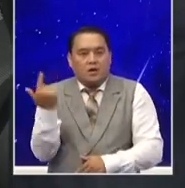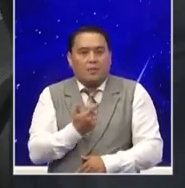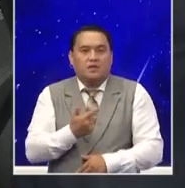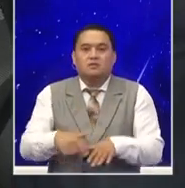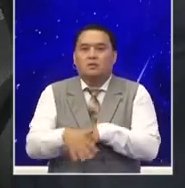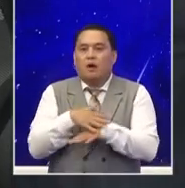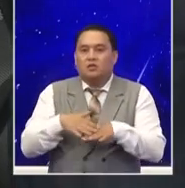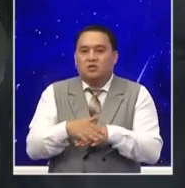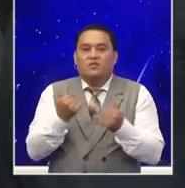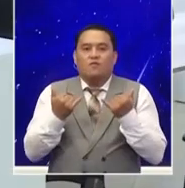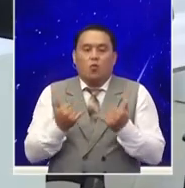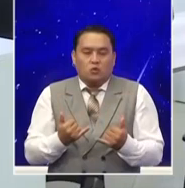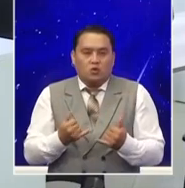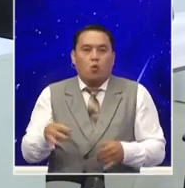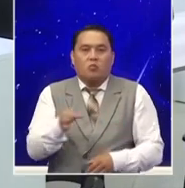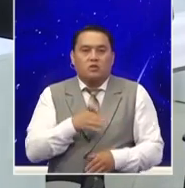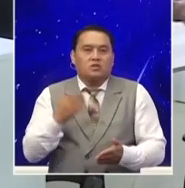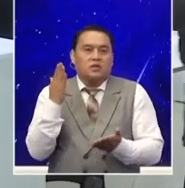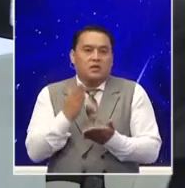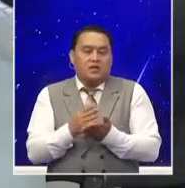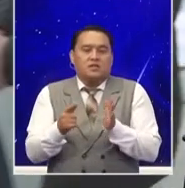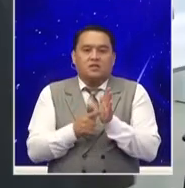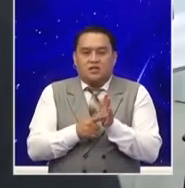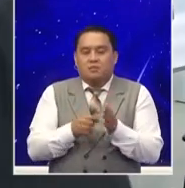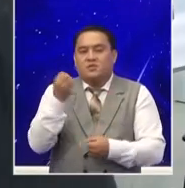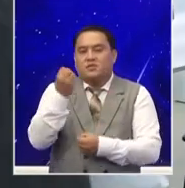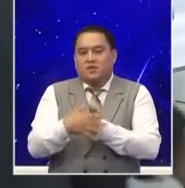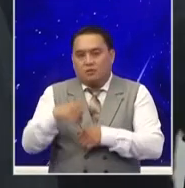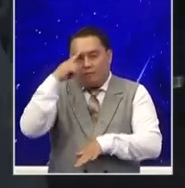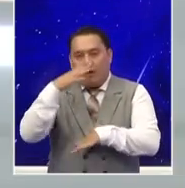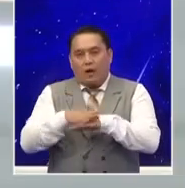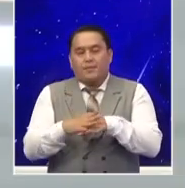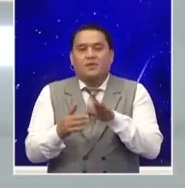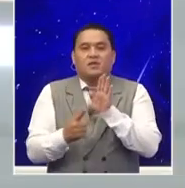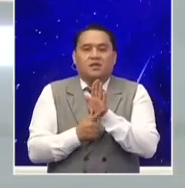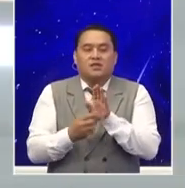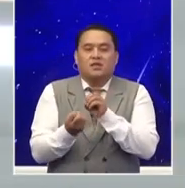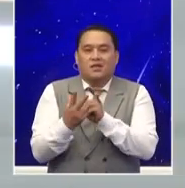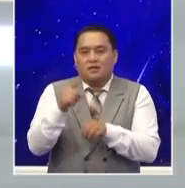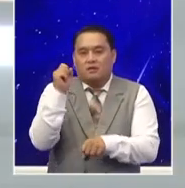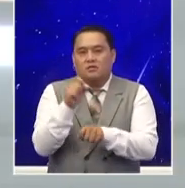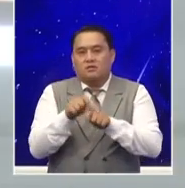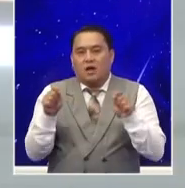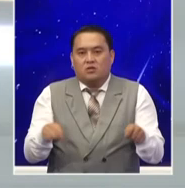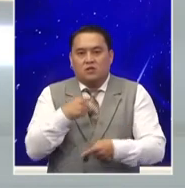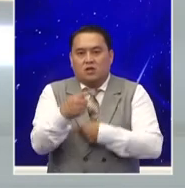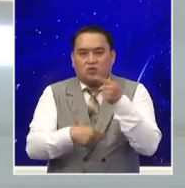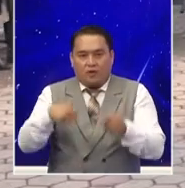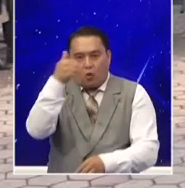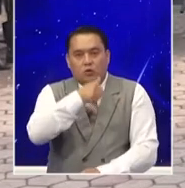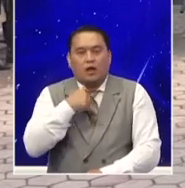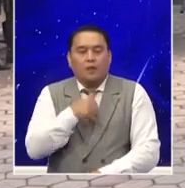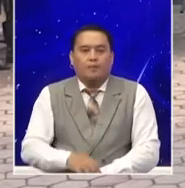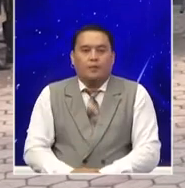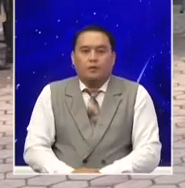населения. К слову, на сегодняшний день в области функционирует 7 сервисных акиматов. Еще 13 аким области поручил создать до конца года.